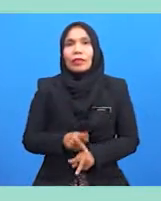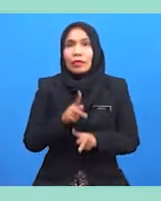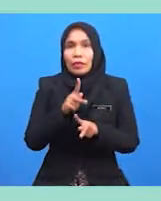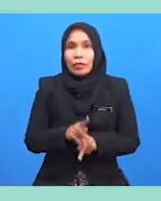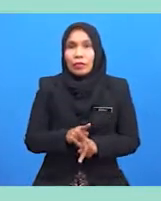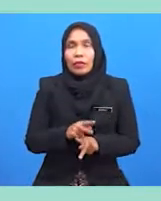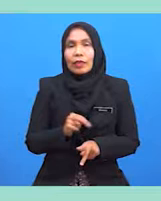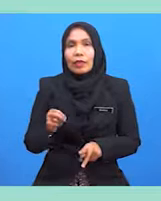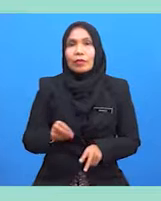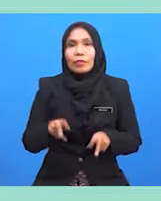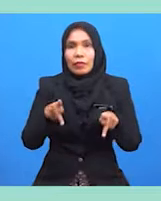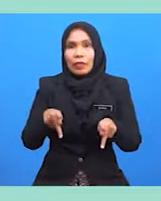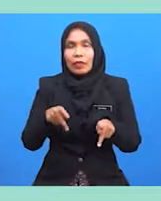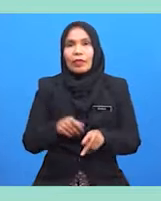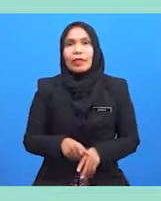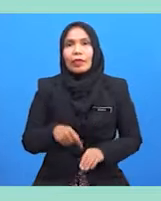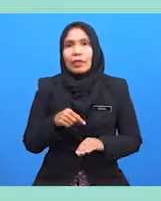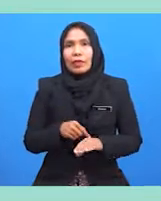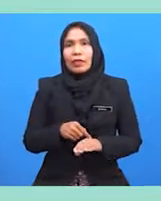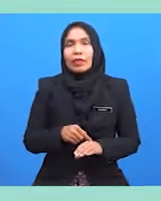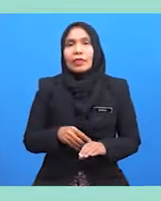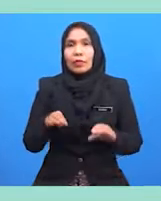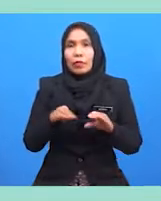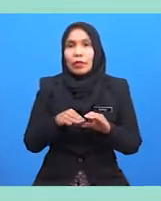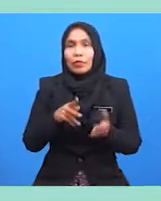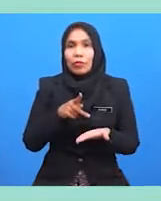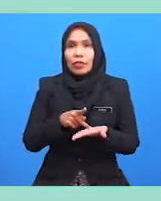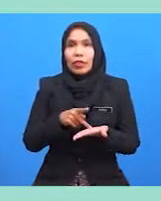disimpan di Bank Pusat atau Bank Perdagangan.